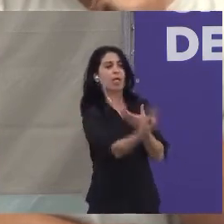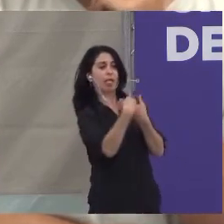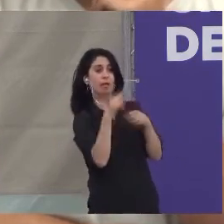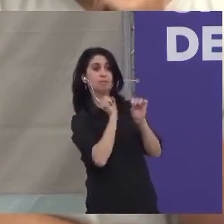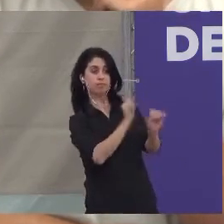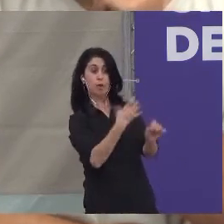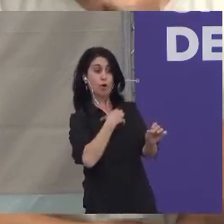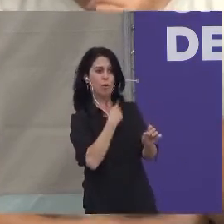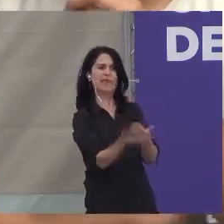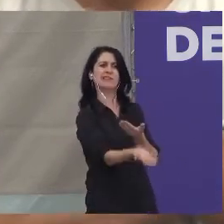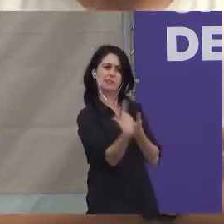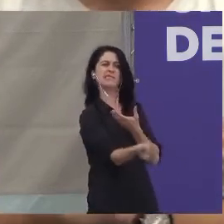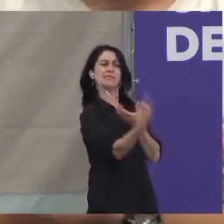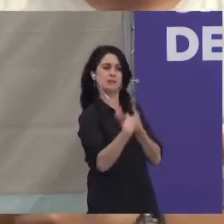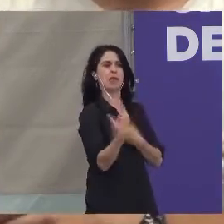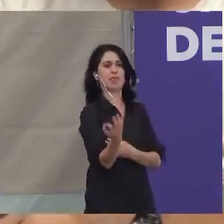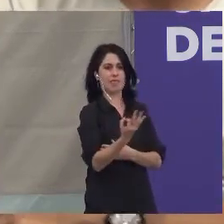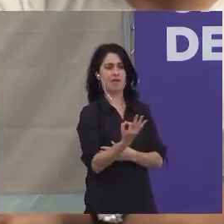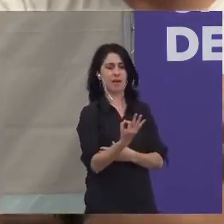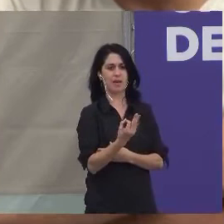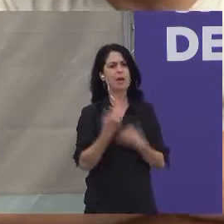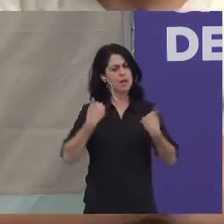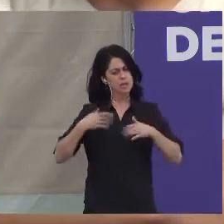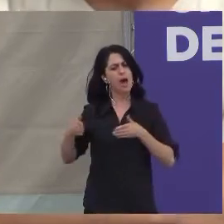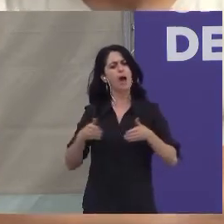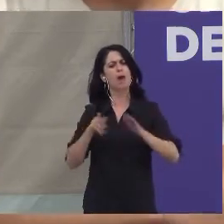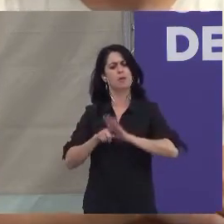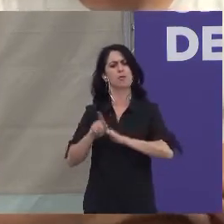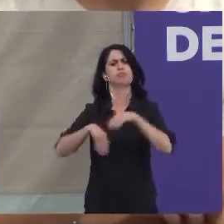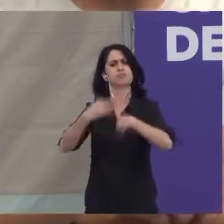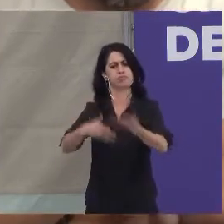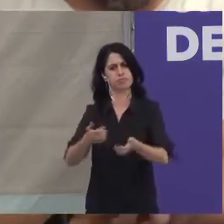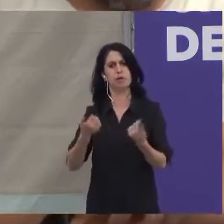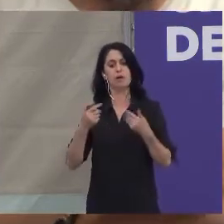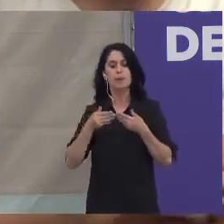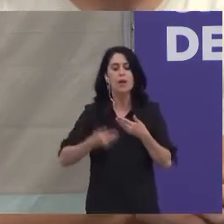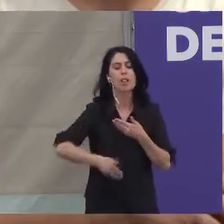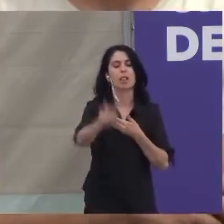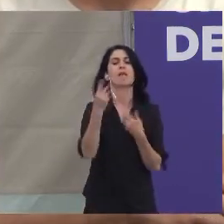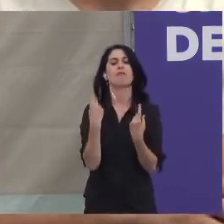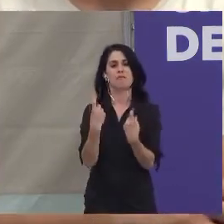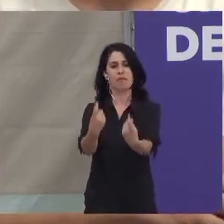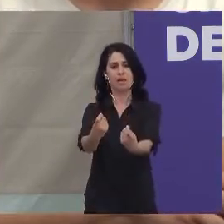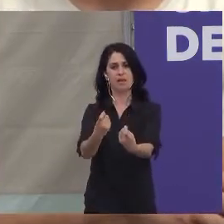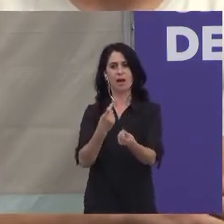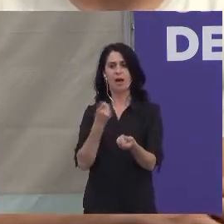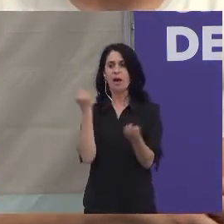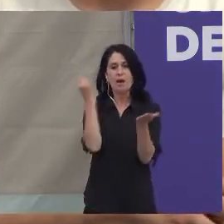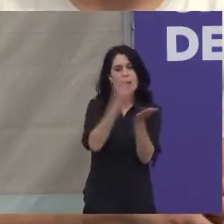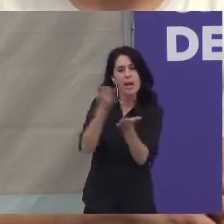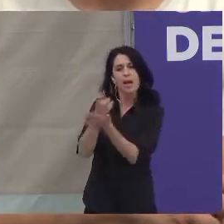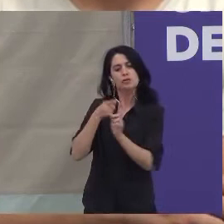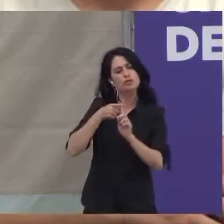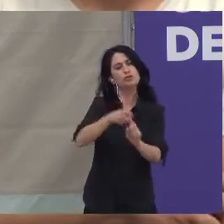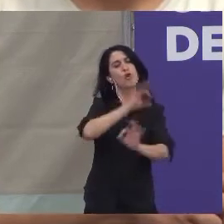S'ha avançat molt en aquest camí. Encara hi ha molt de camí per fer. Tenim per davant reptes organitzatius.